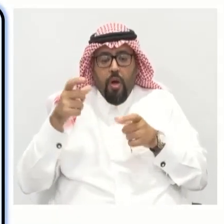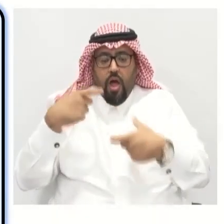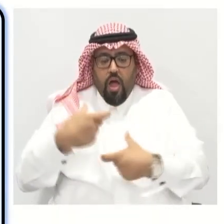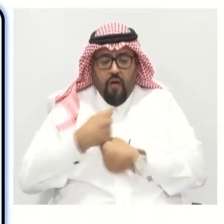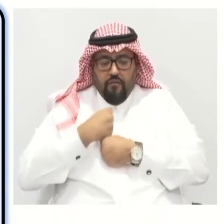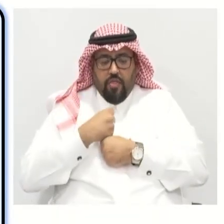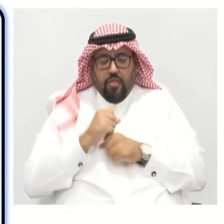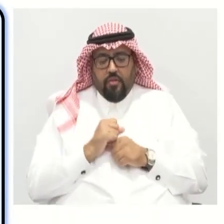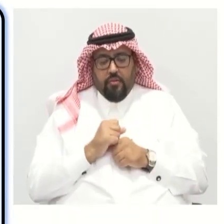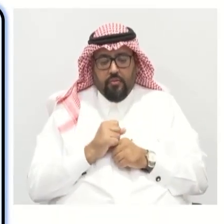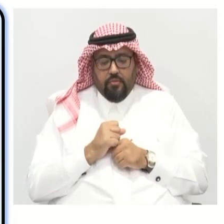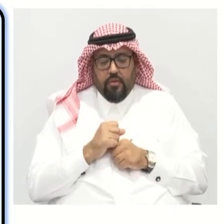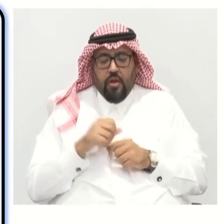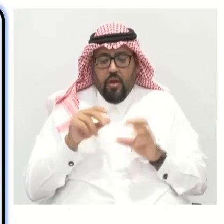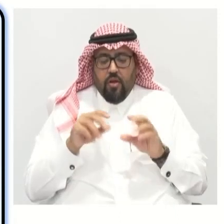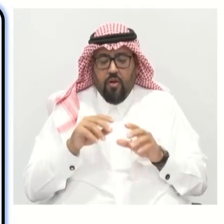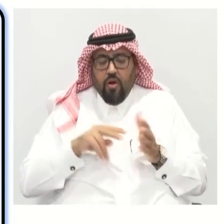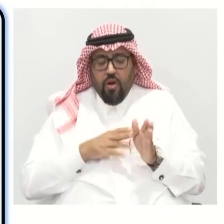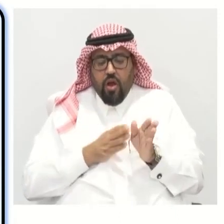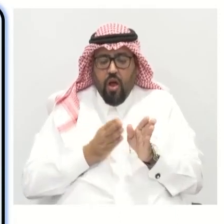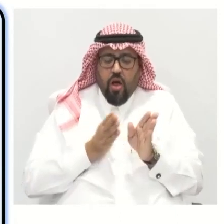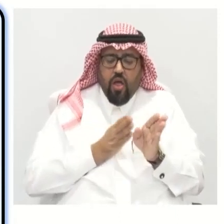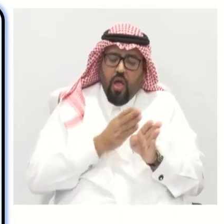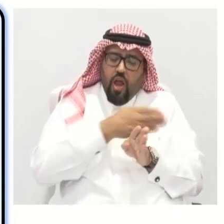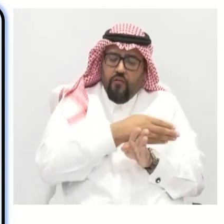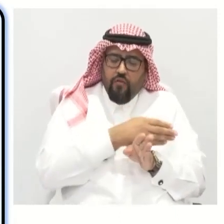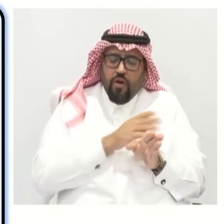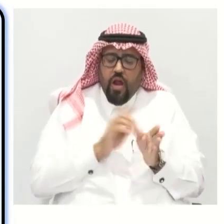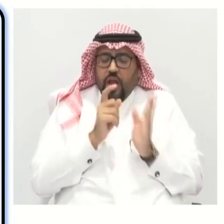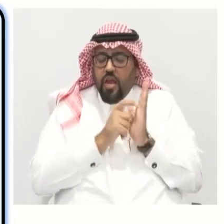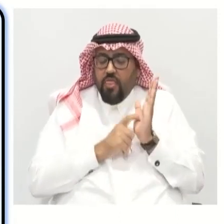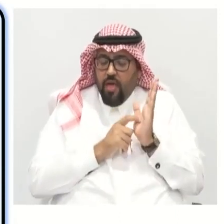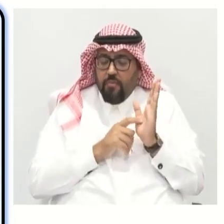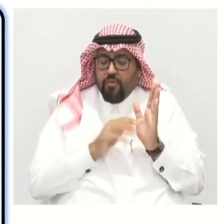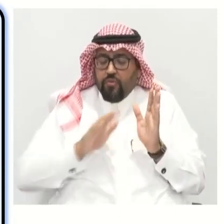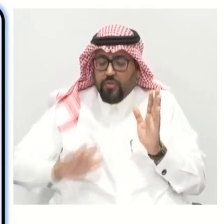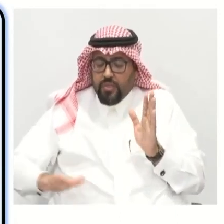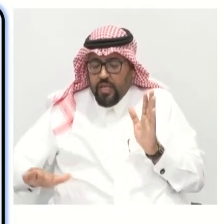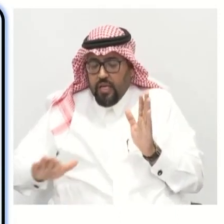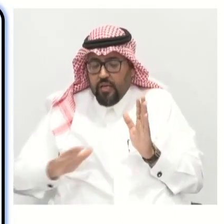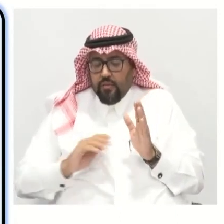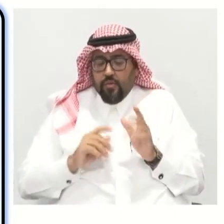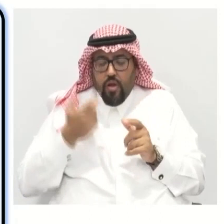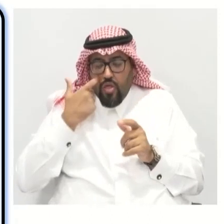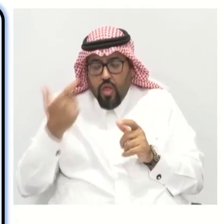الحمايه او الذين يخالفون النظام وهم صغار السن فيتابعون